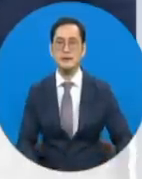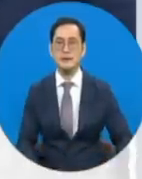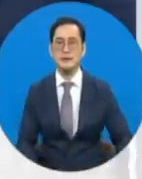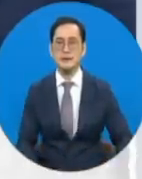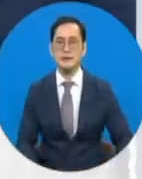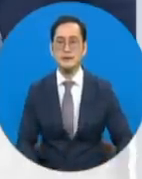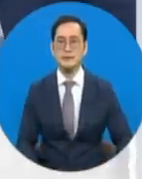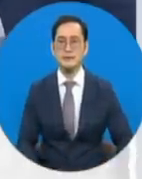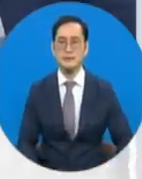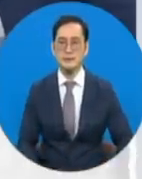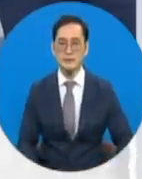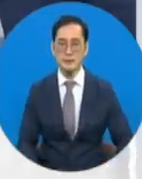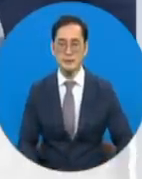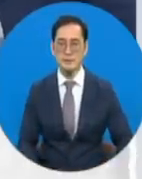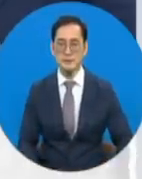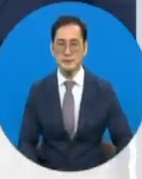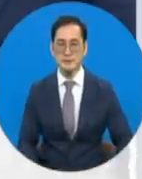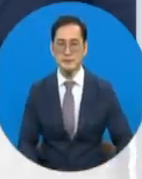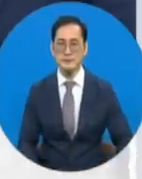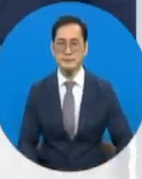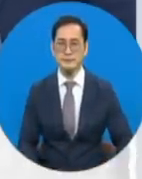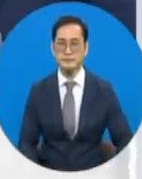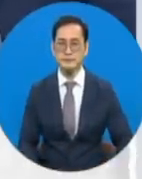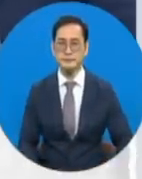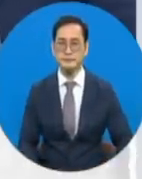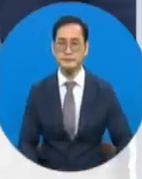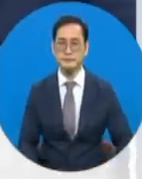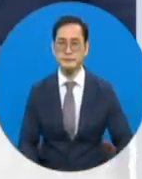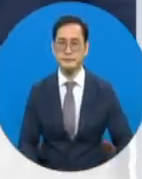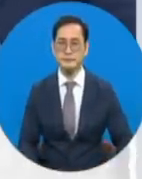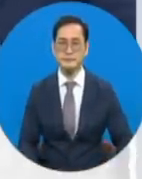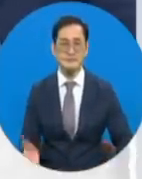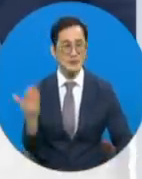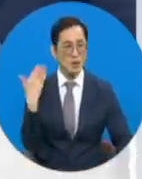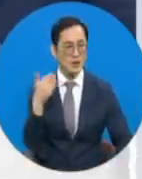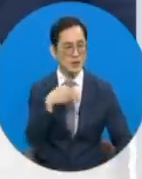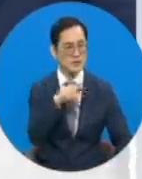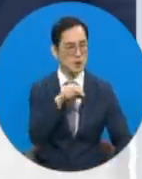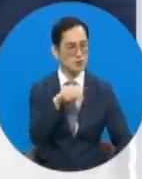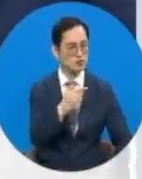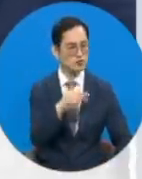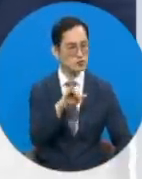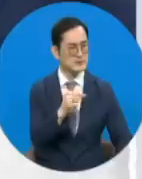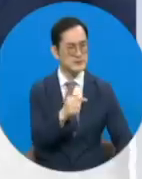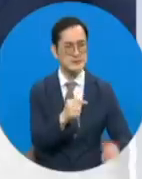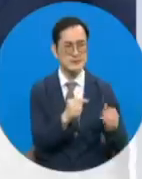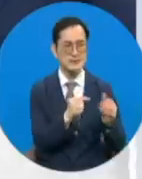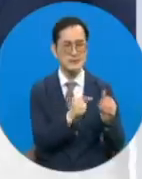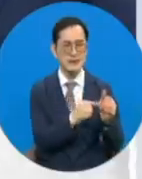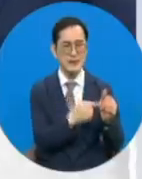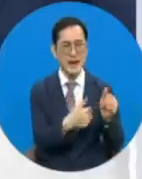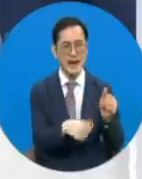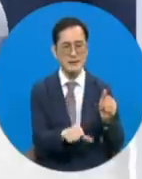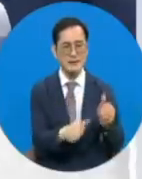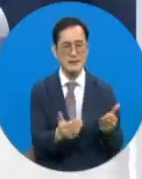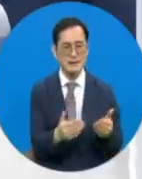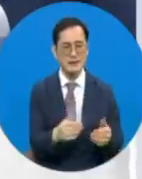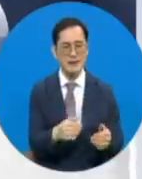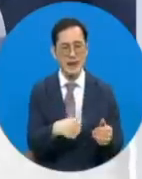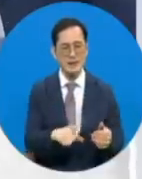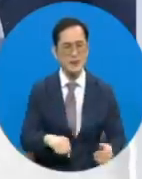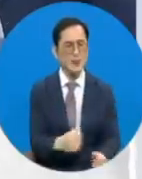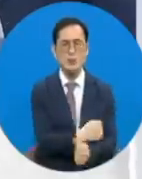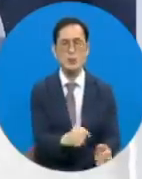지금 이미 정순신 우리 그 국수본부장을 임명하면서도 학폭 논란이 한번 나왔던 것이죠. 그러니까 학교폭력과